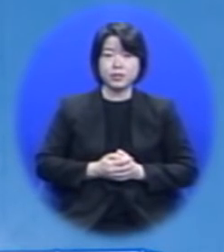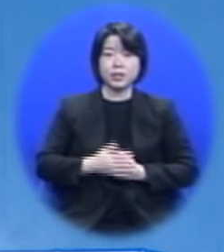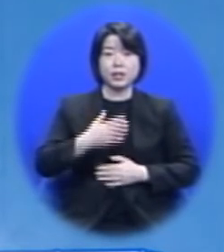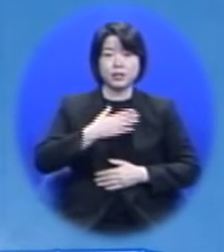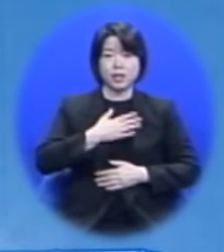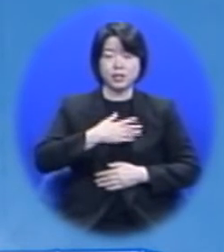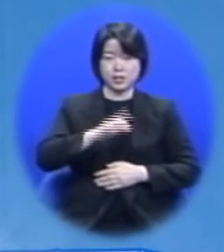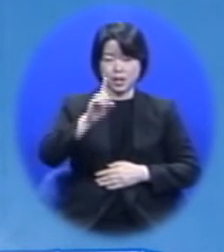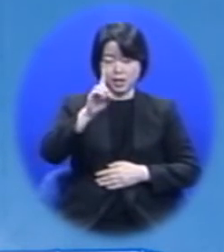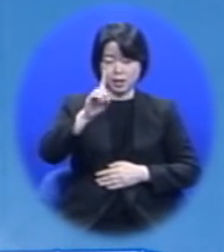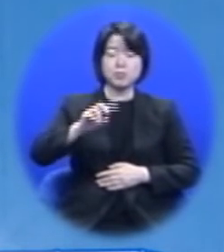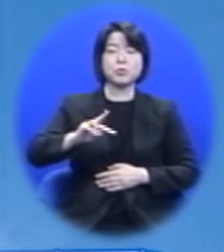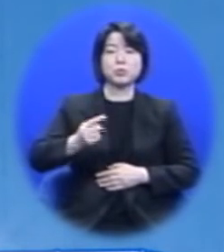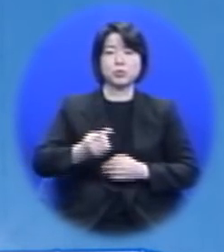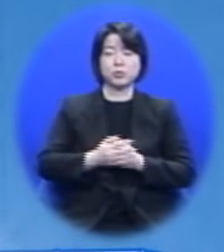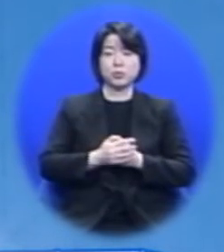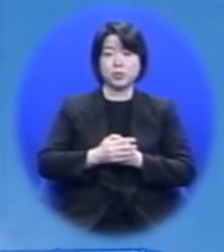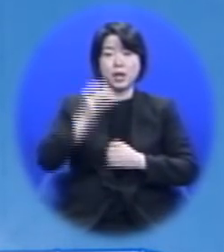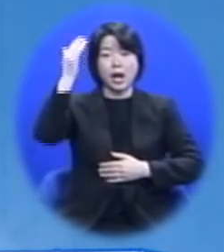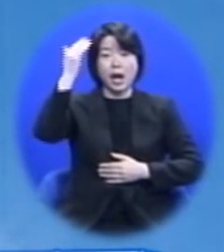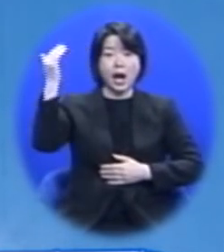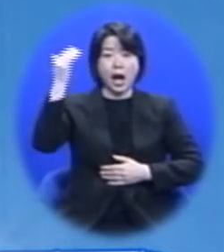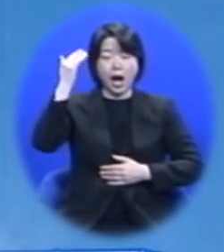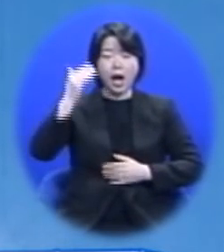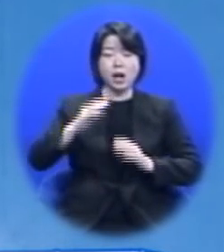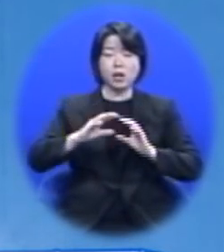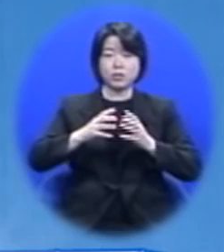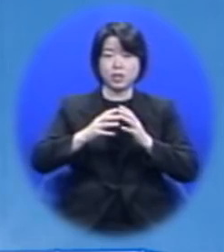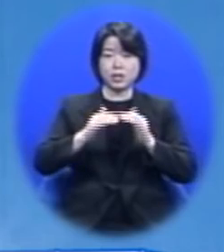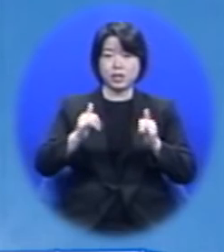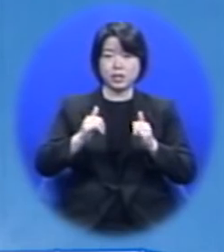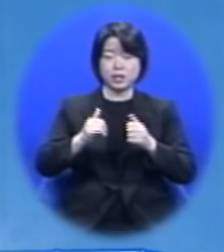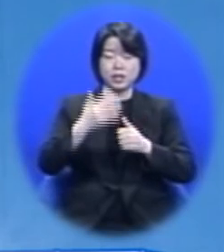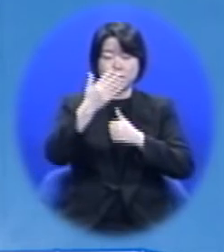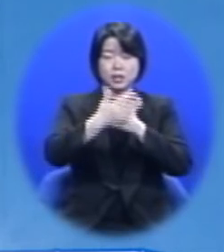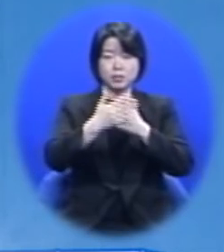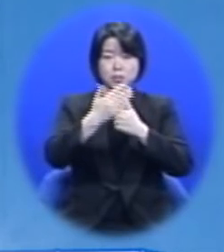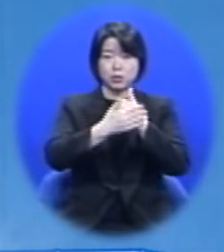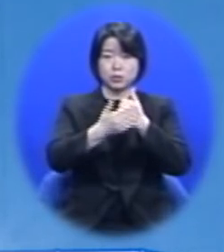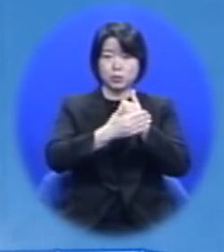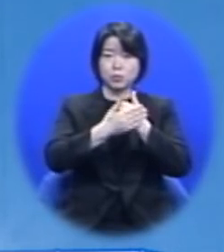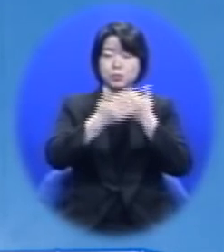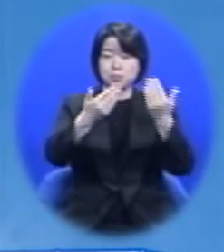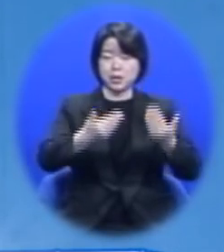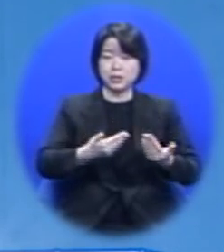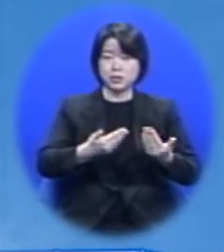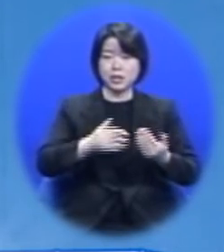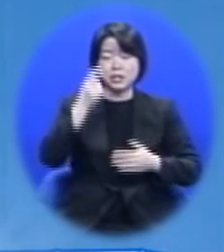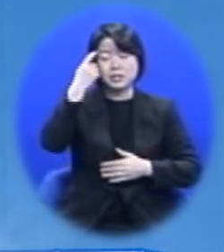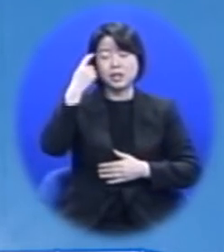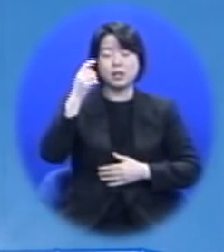나는 한 번도 대한민국의 혜택을 받고 있다는 생각을 해본 적이 없었는데 말입니다.